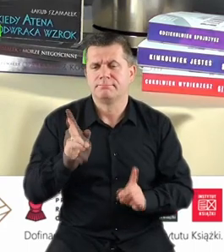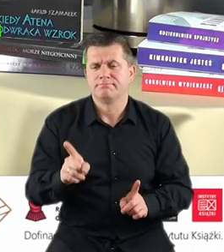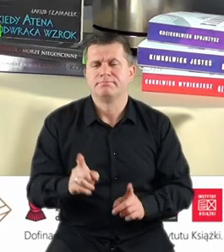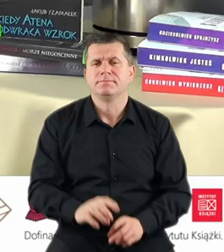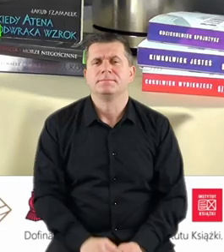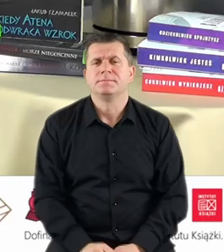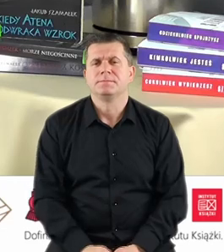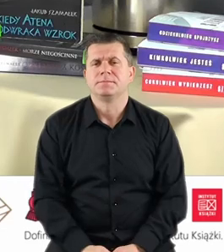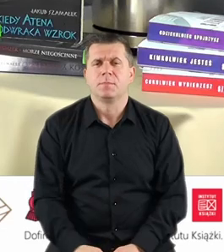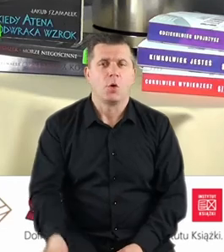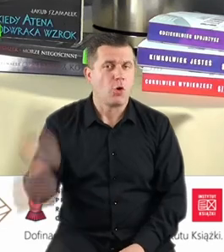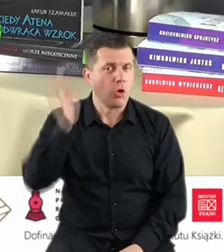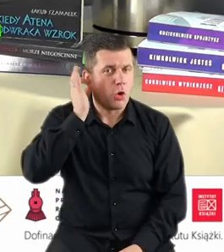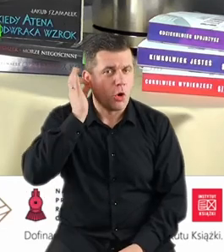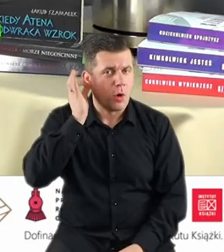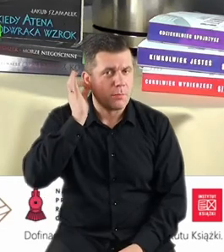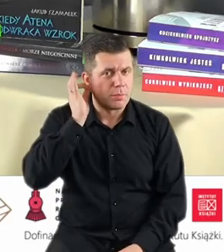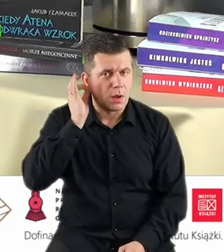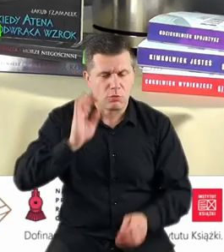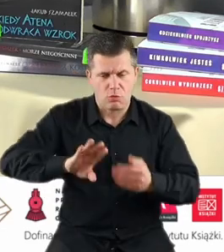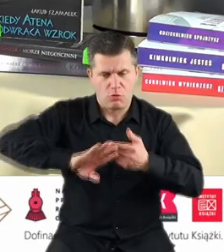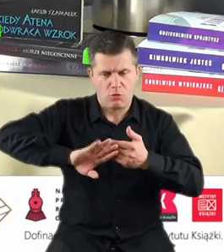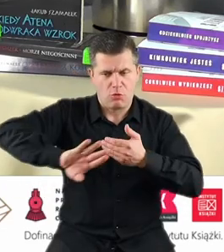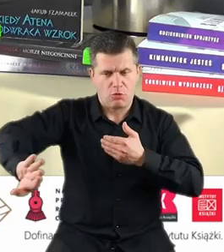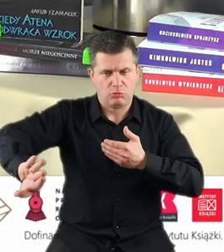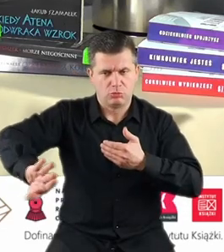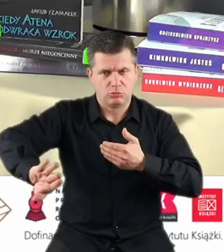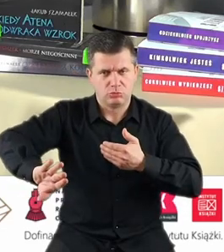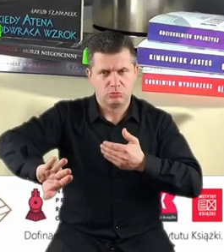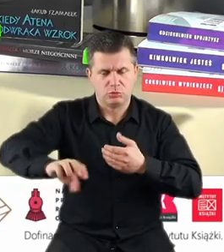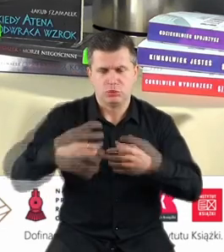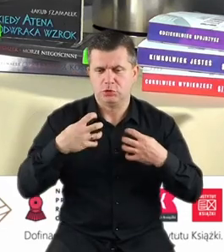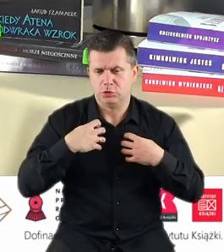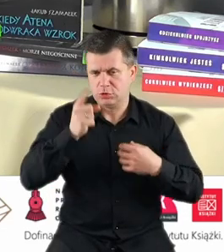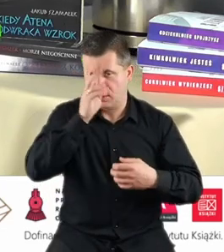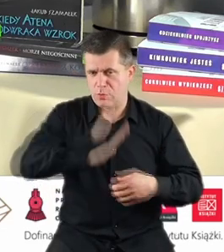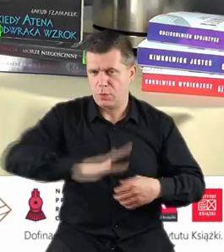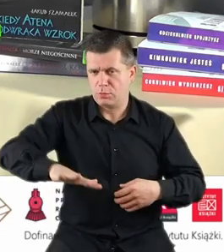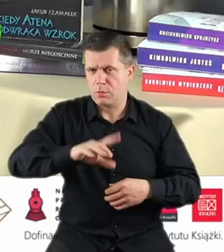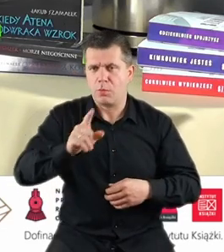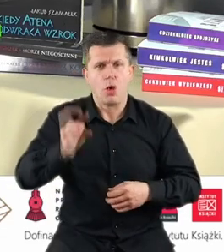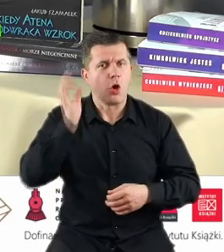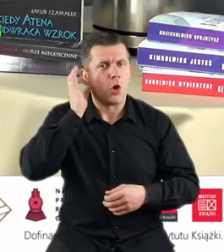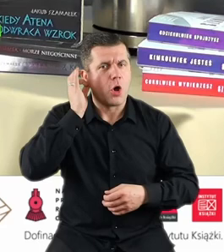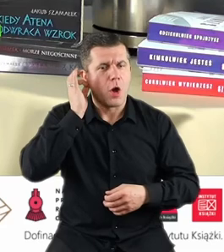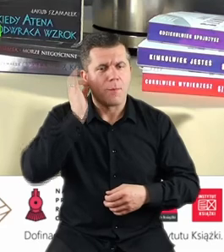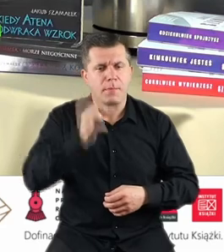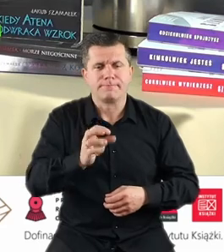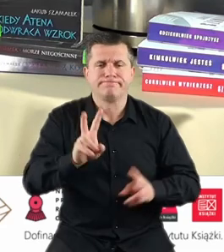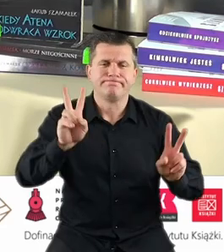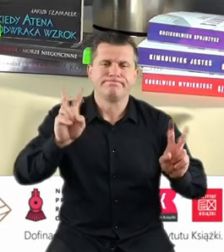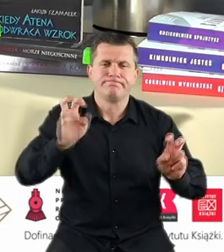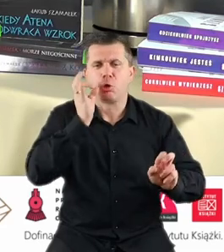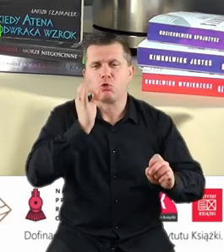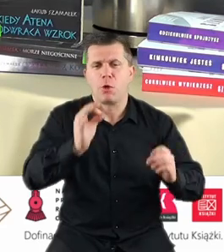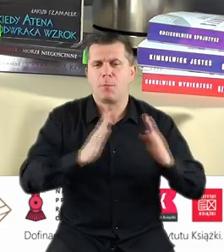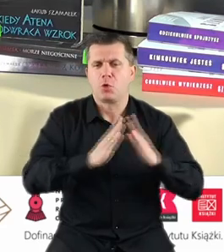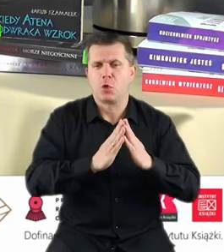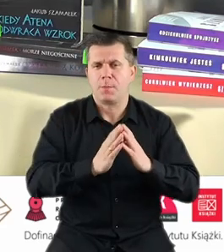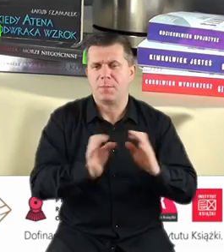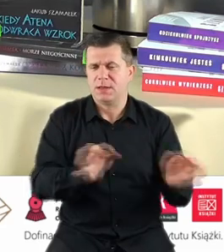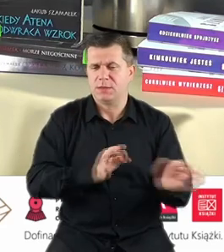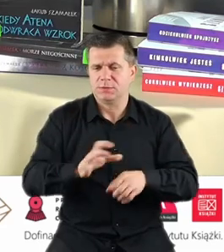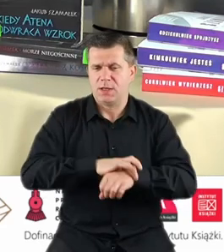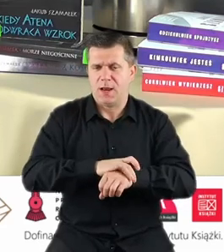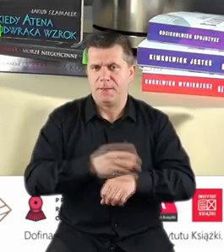że kobiety odcinano od życia publicznego, bo kobieta z dobrego domu, jak to jeden z